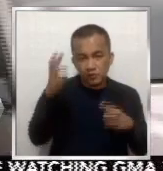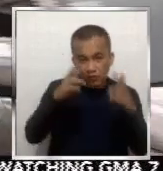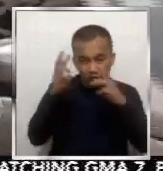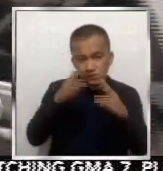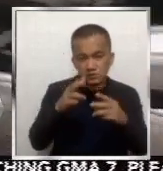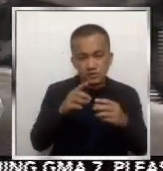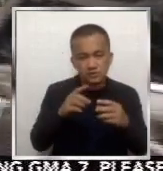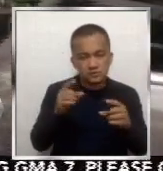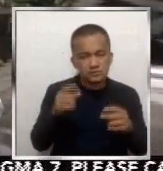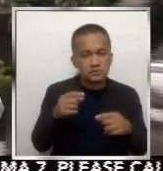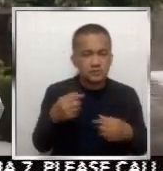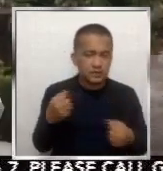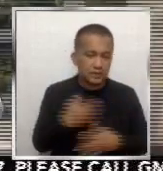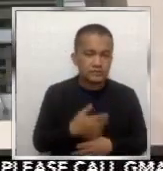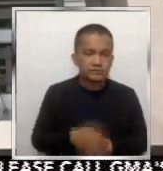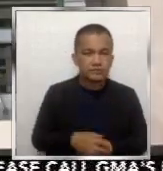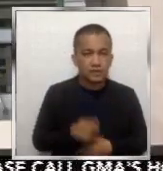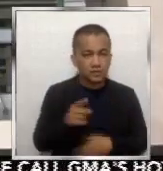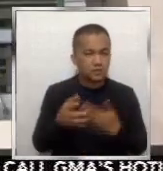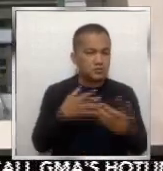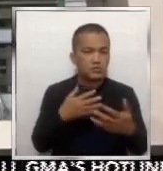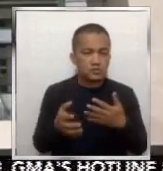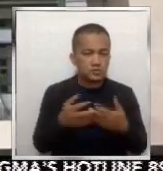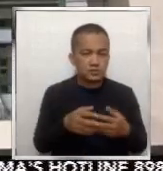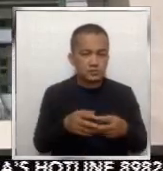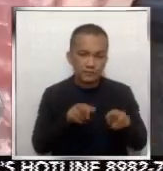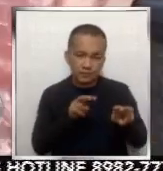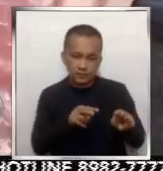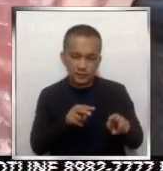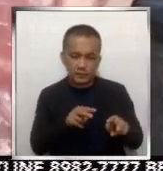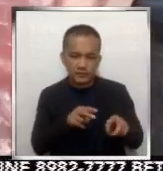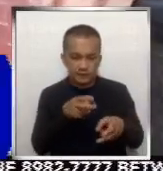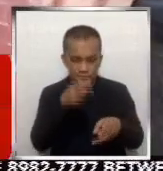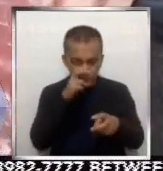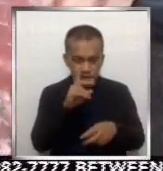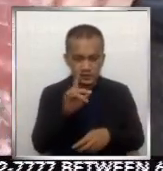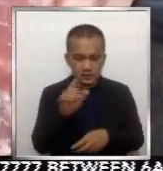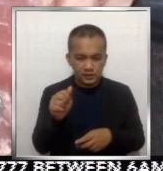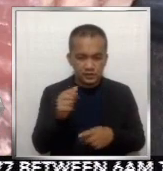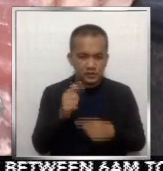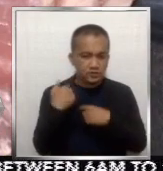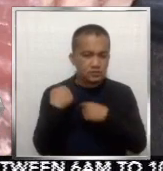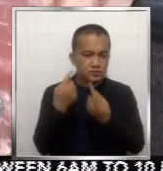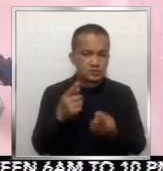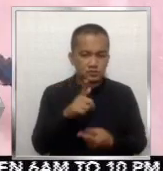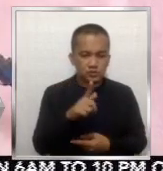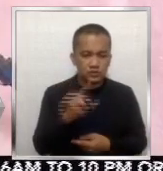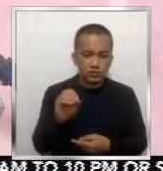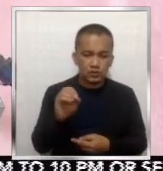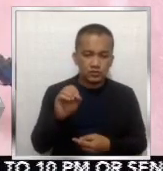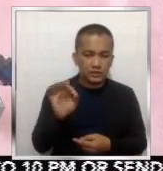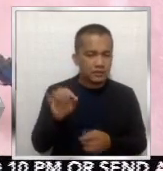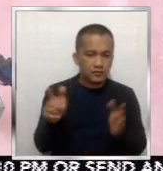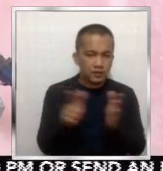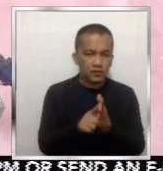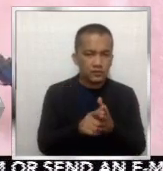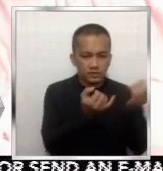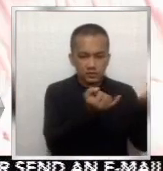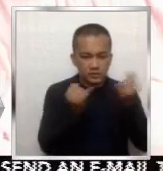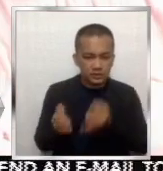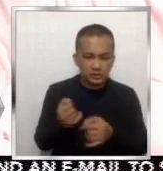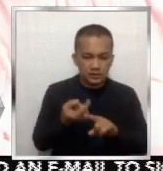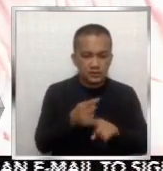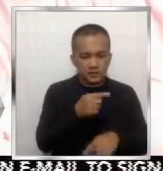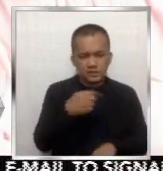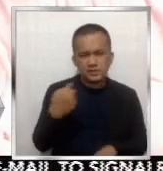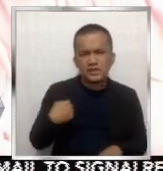natin. Ganun pa man, nagbabantay naman daw ang DA. Mula 2009, bawal nang mag-angkat ng baboy mula China. Pero may mga nakakalusot pa rin daw